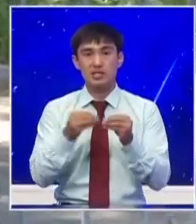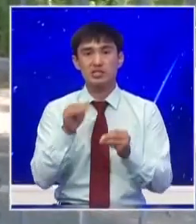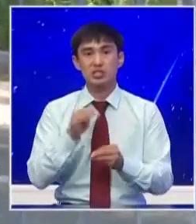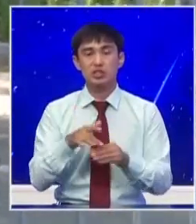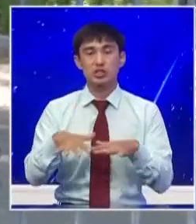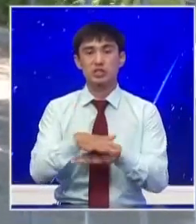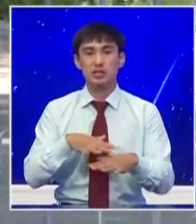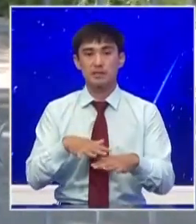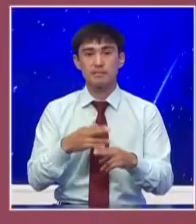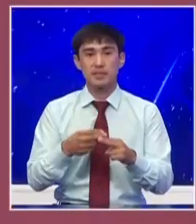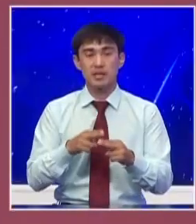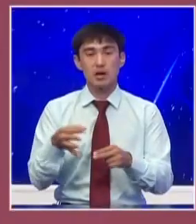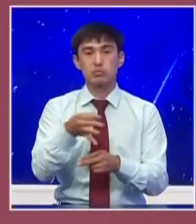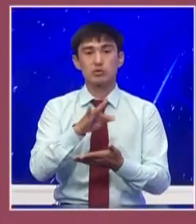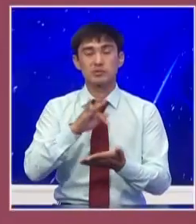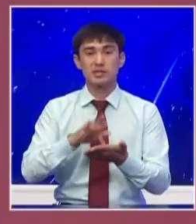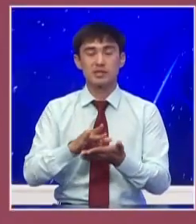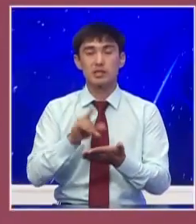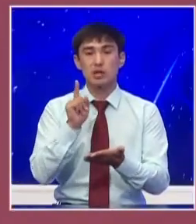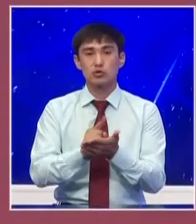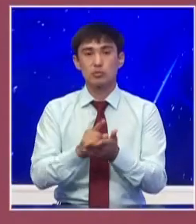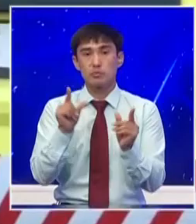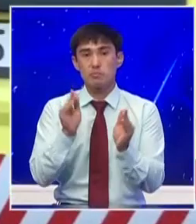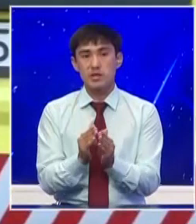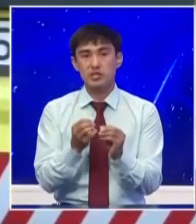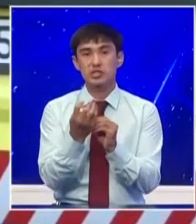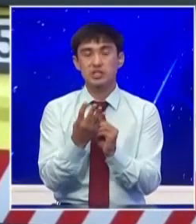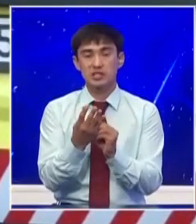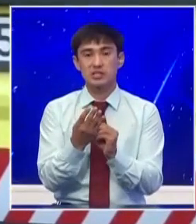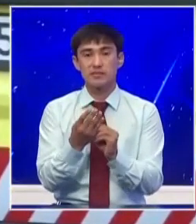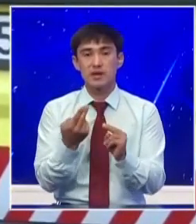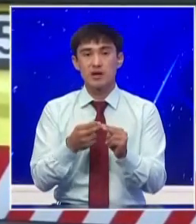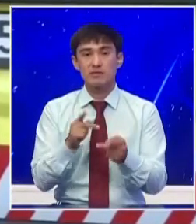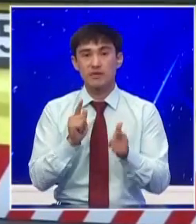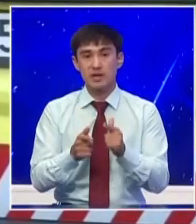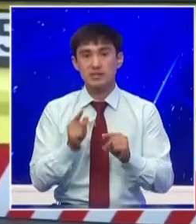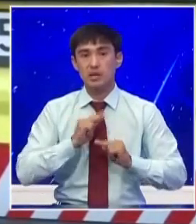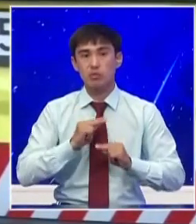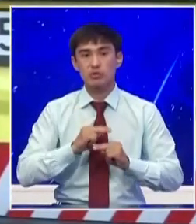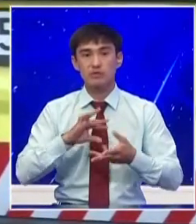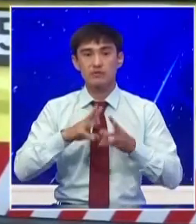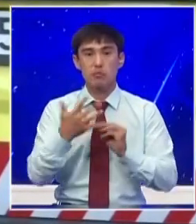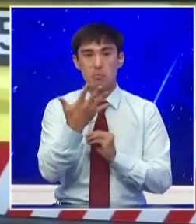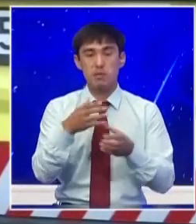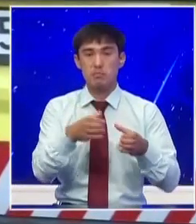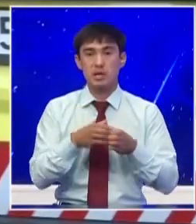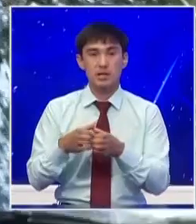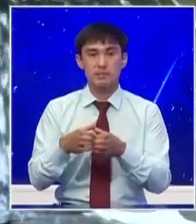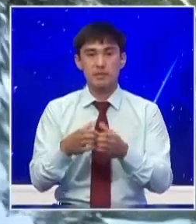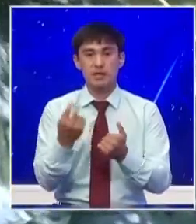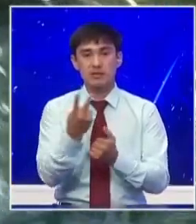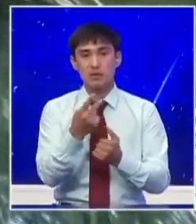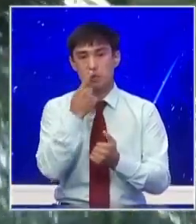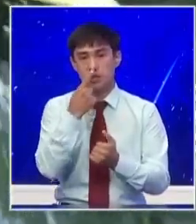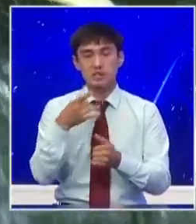тысяч населения». А значит, в областном центре их должно быть не менее 14. Однако в реальности работает всего 5 бригад. И еще две